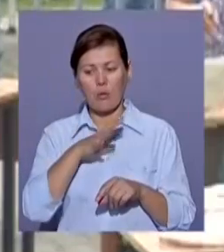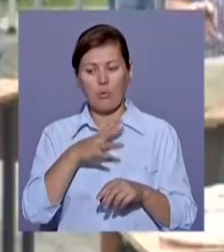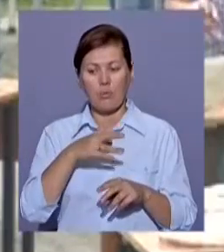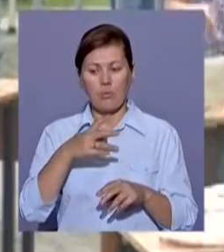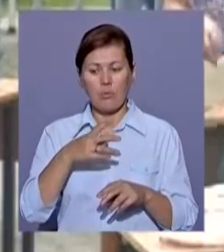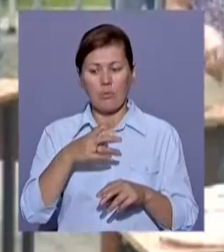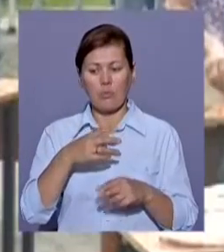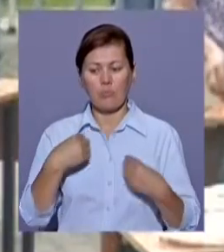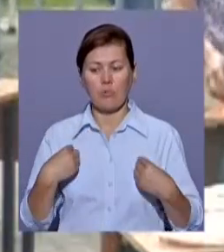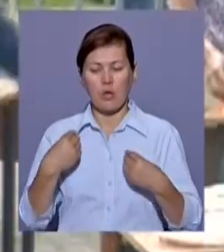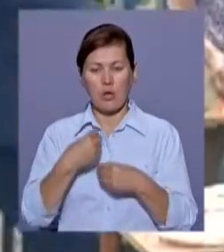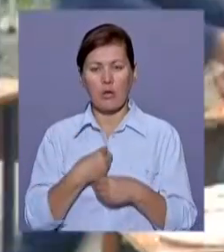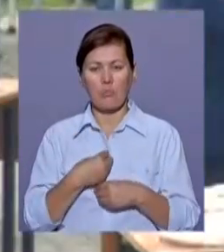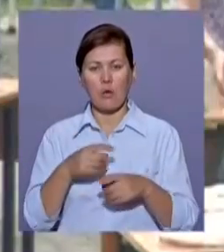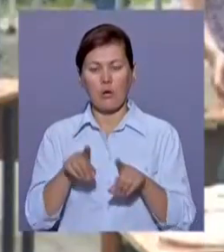өзбек киімдерін